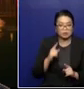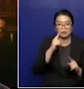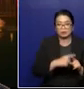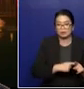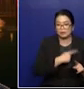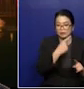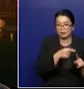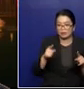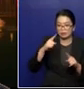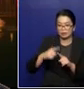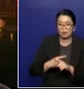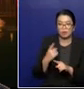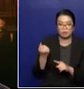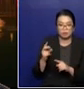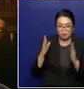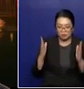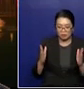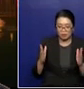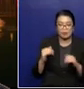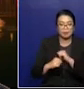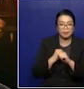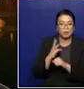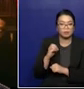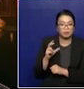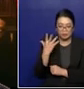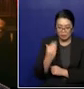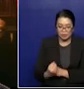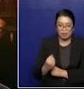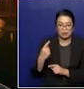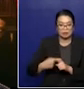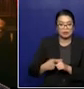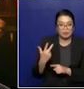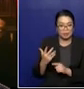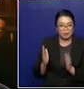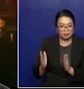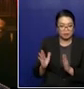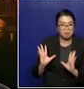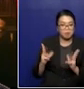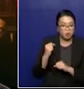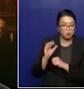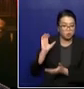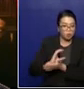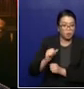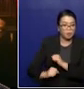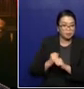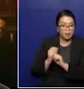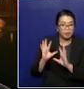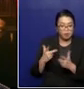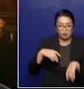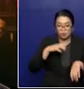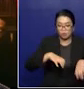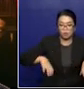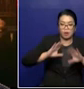วาปี63ซึ่งเหลืออีก3อาทิตย์จะหมดลงเนี่ยท่านจำได้ไหมครับครั้งอภิปรายครั้งก่อนนะมีหน่วยงานราชการเนี่ย